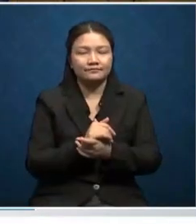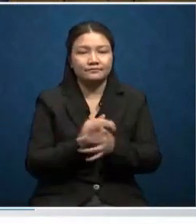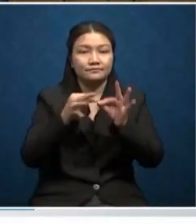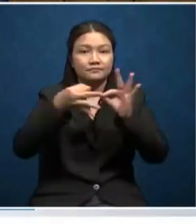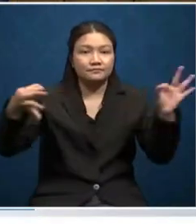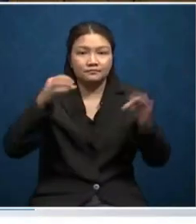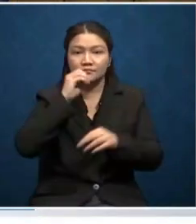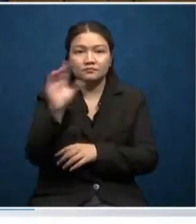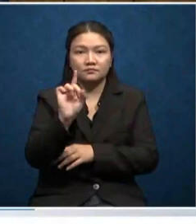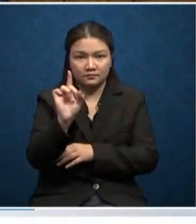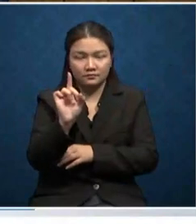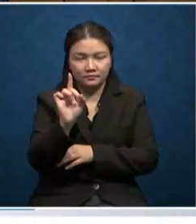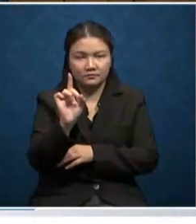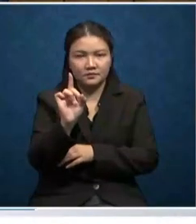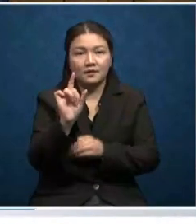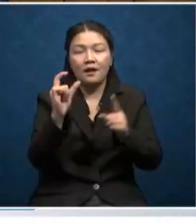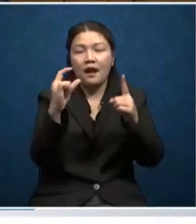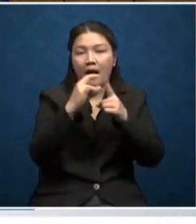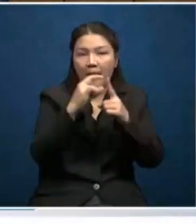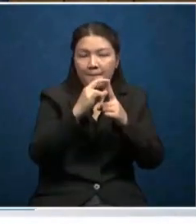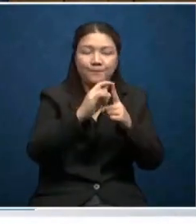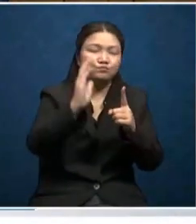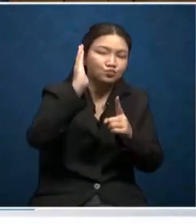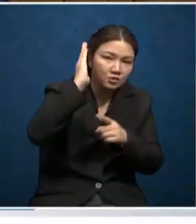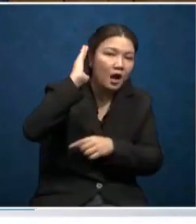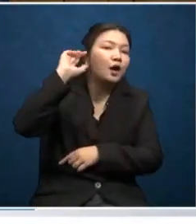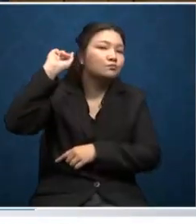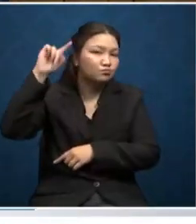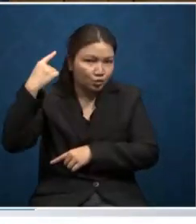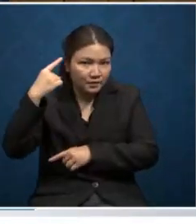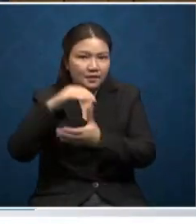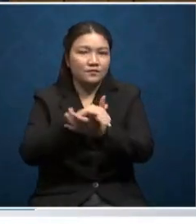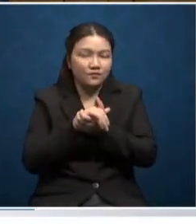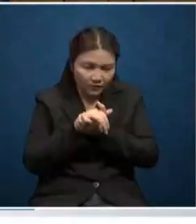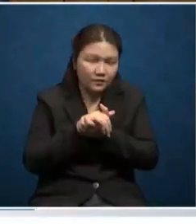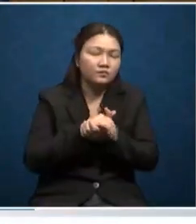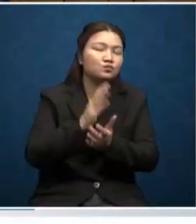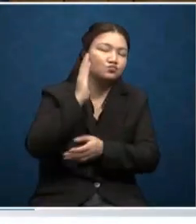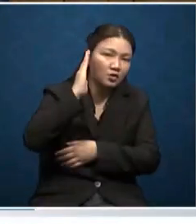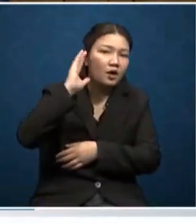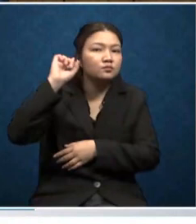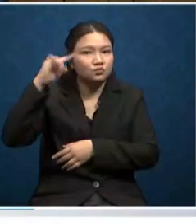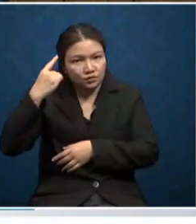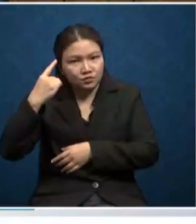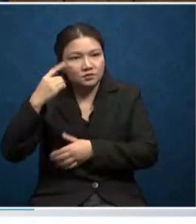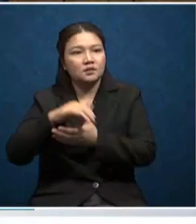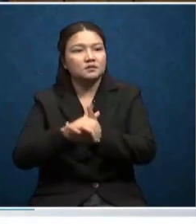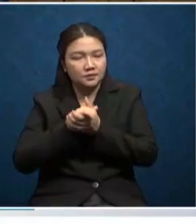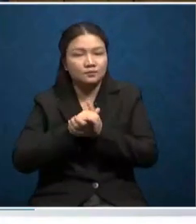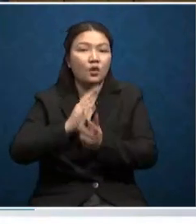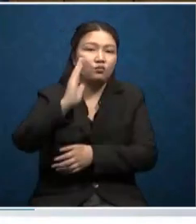ว่าแก้ไขคำว่าชายหญิงสามีพิริยาและสสมี